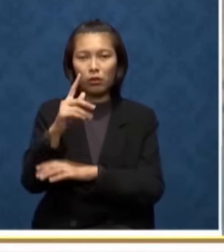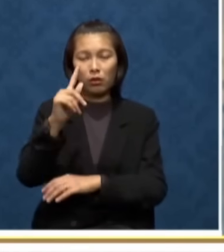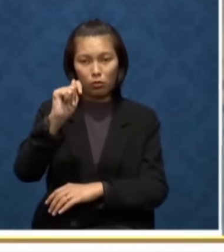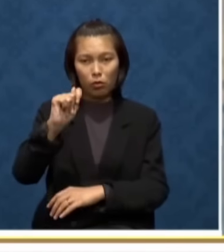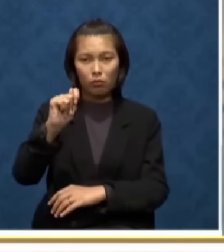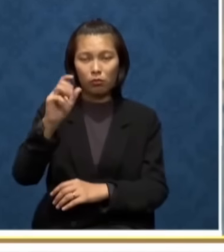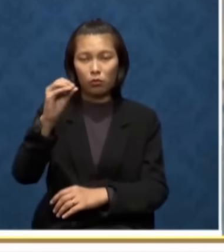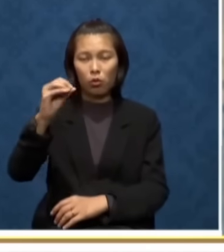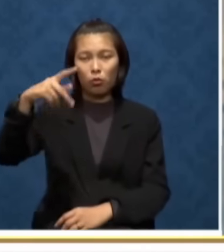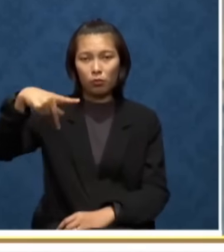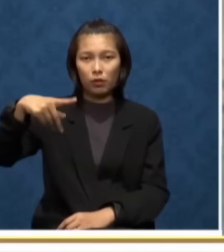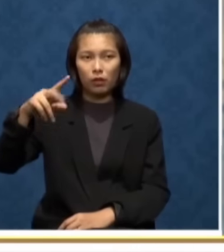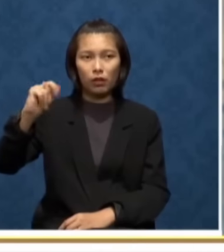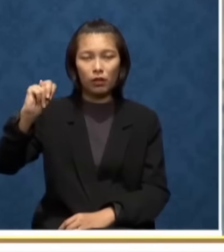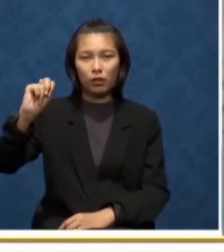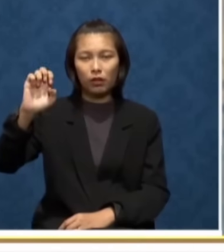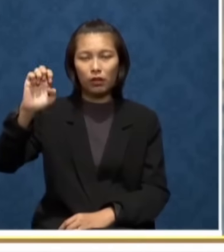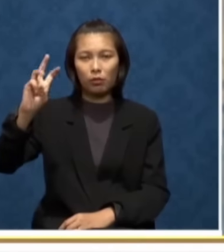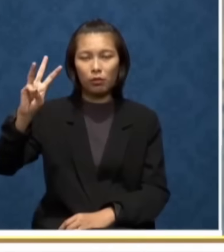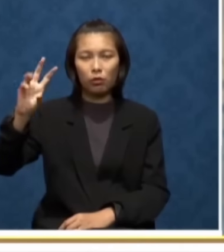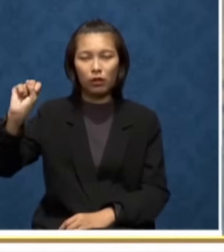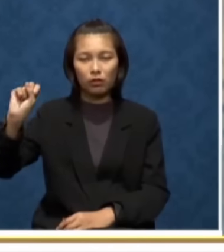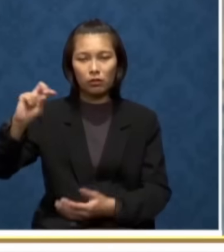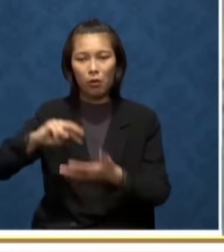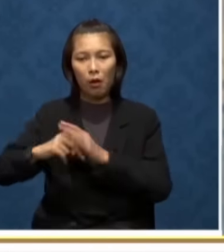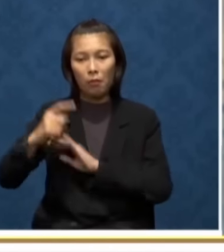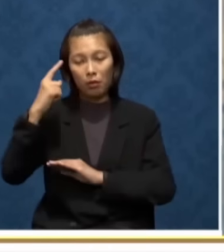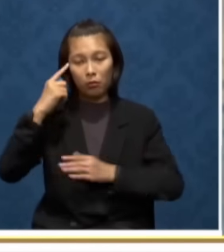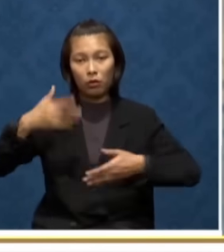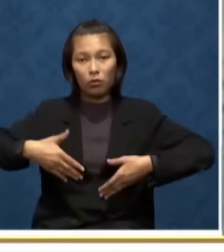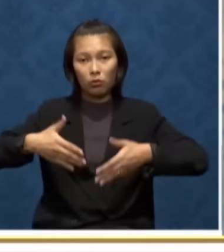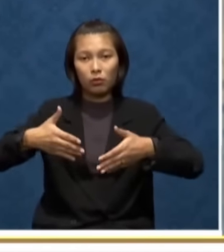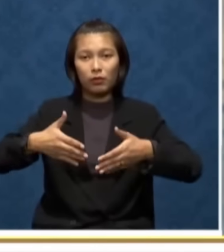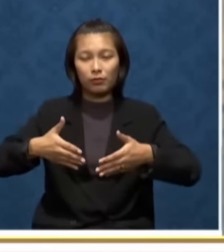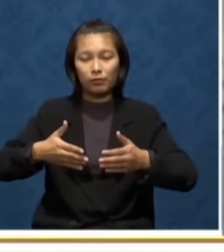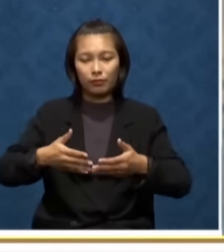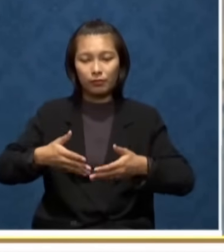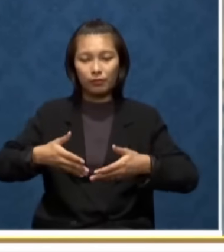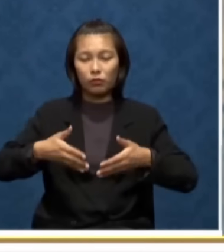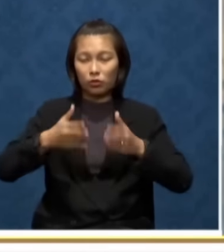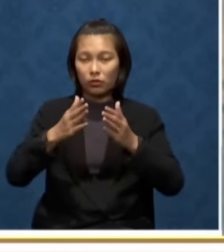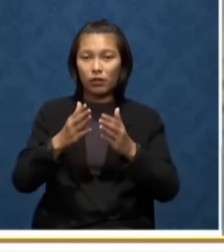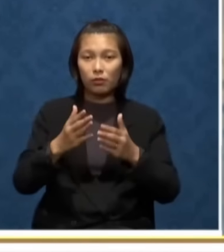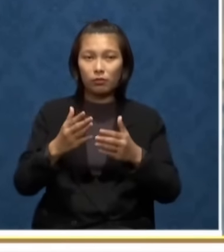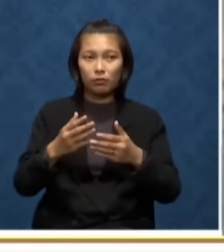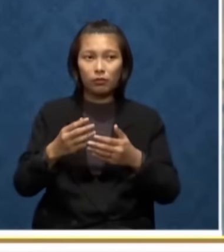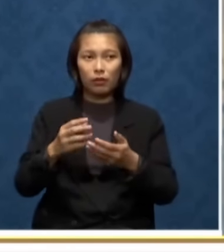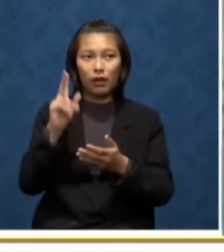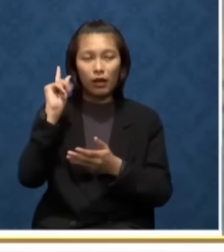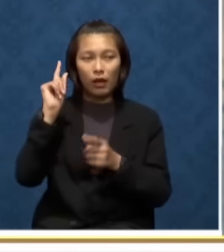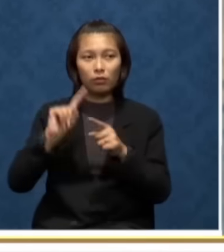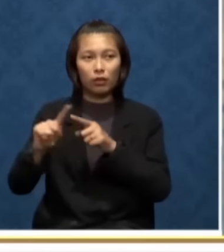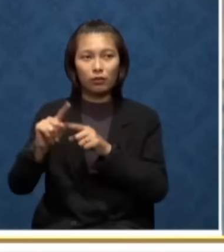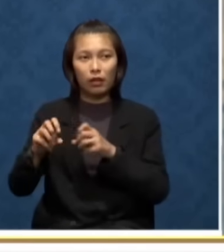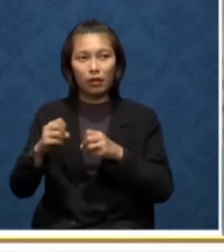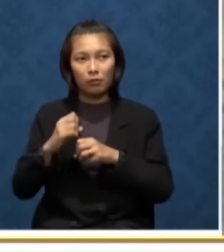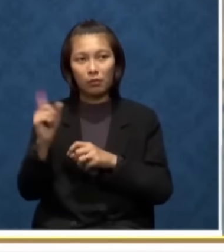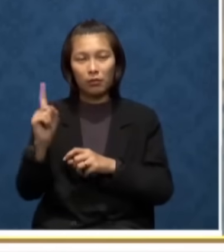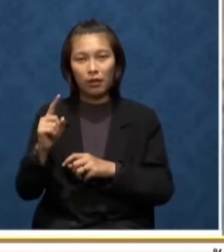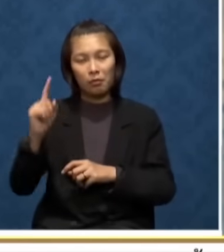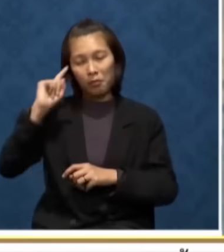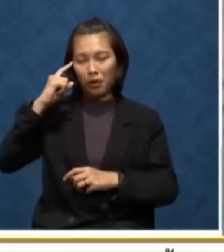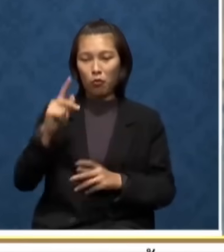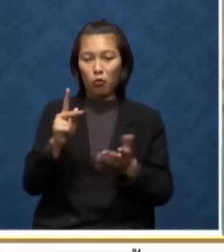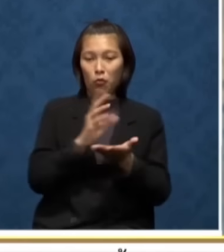นำเสนอข่าวในแนวทางแบบไหนหรือว่าเพราะว่ากองทุนชอบแนวทางแบบนี้